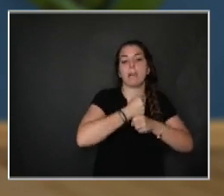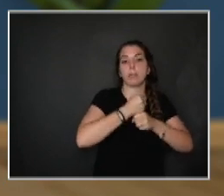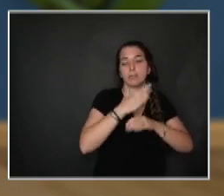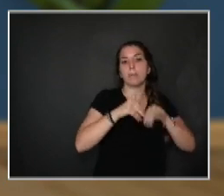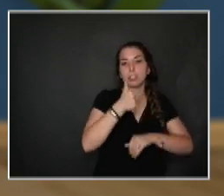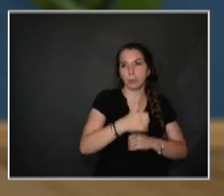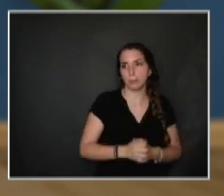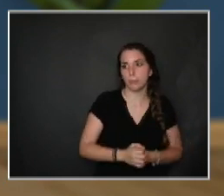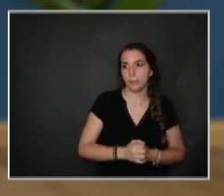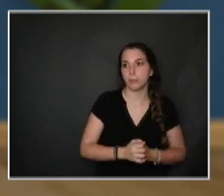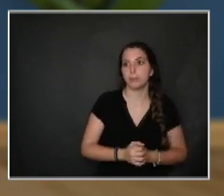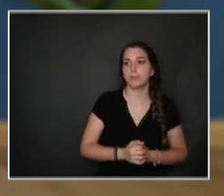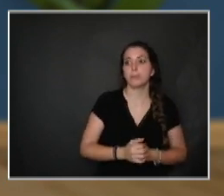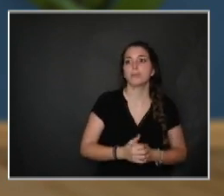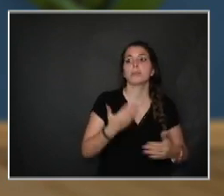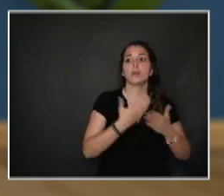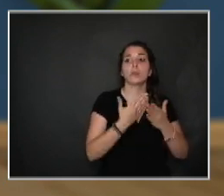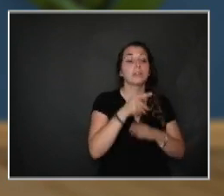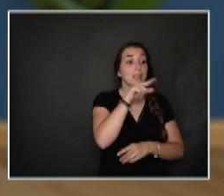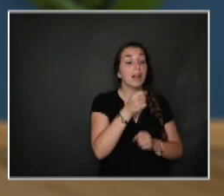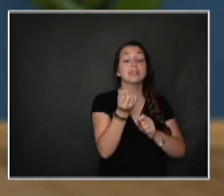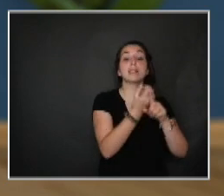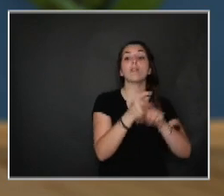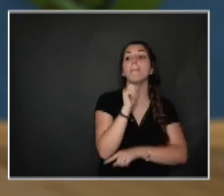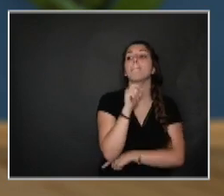Alors… Devant ce syndrome facétaire, la première fois,